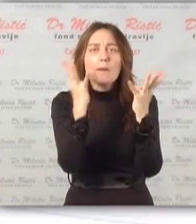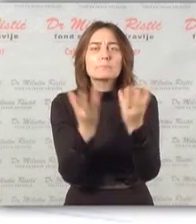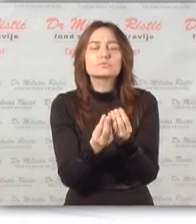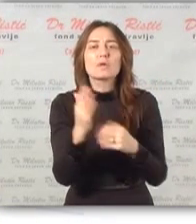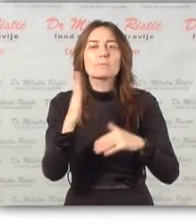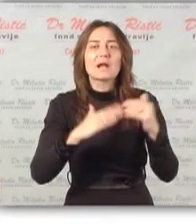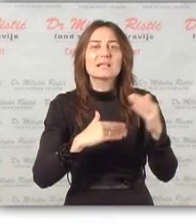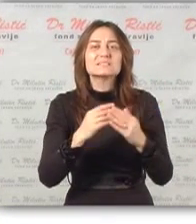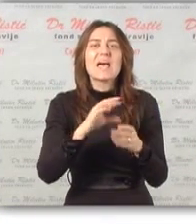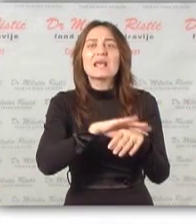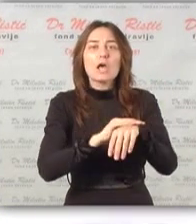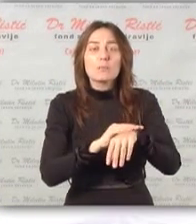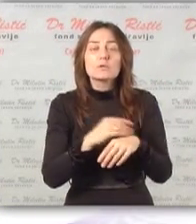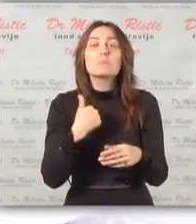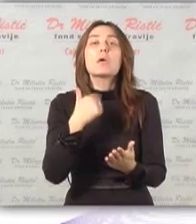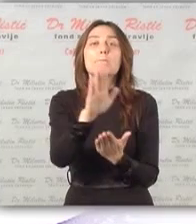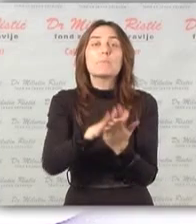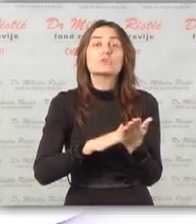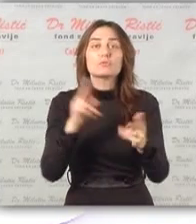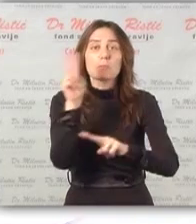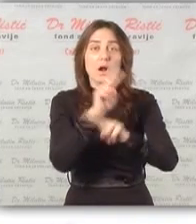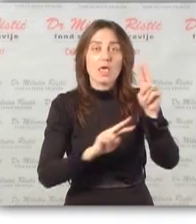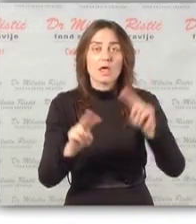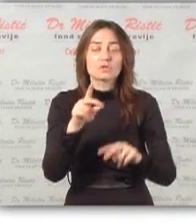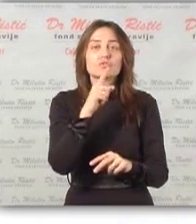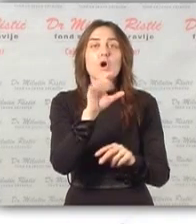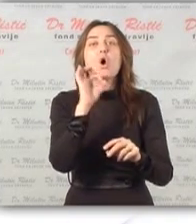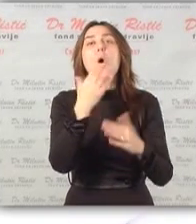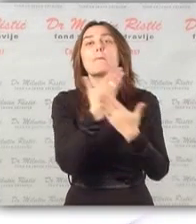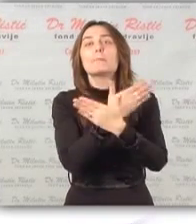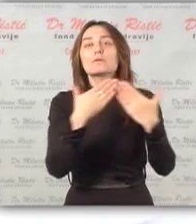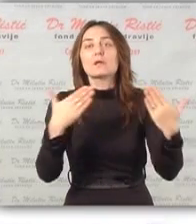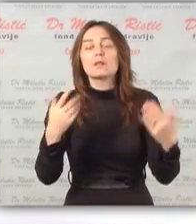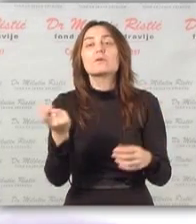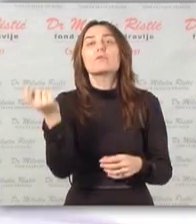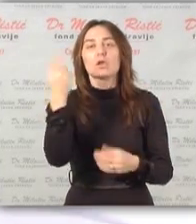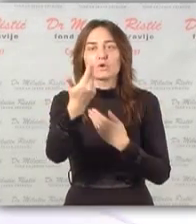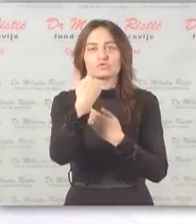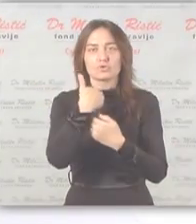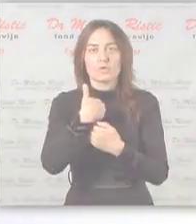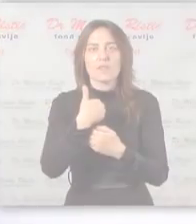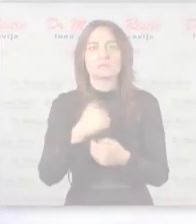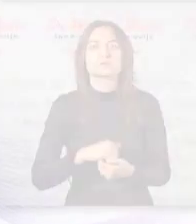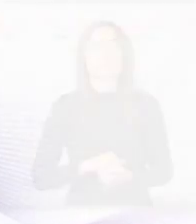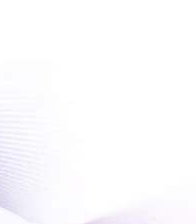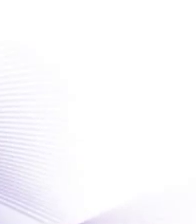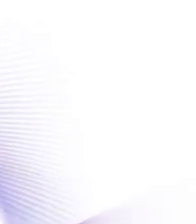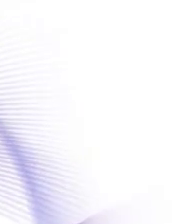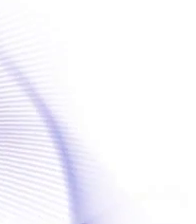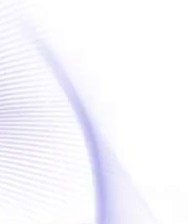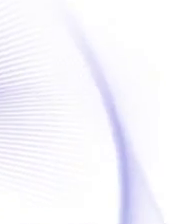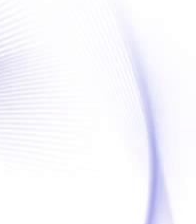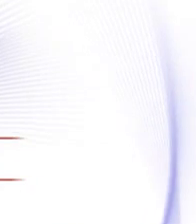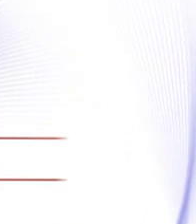opšte prakse, reumatologu, kako bismo započeli lečenje, a o modalitetima kada dođete kod nas.